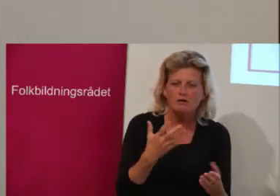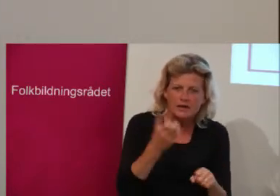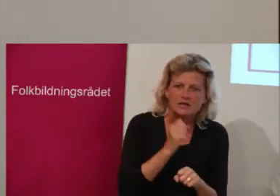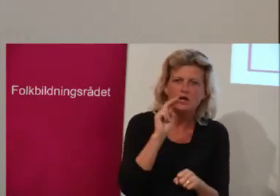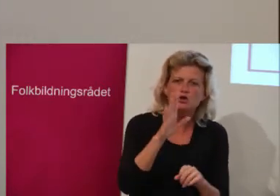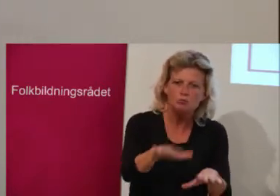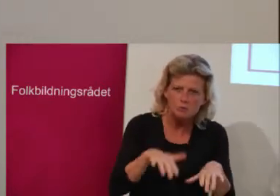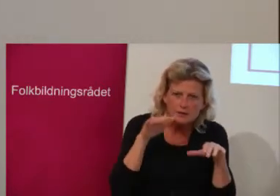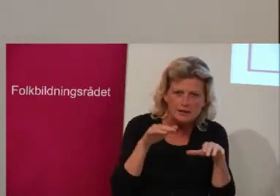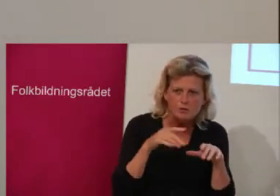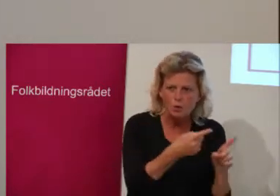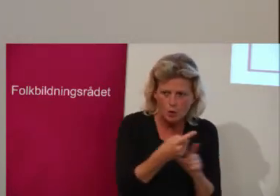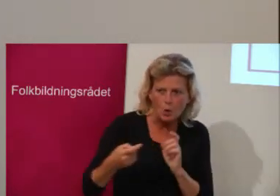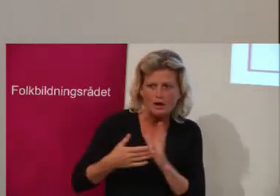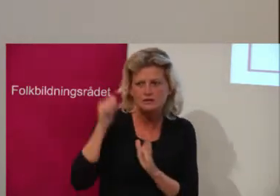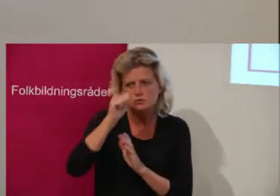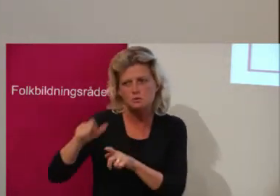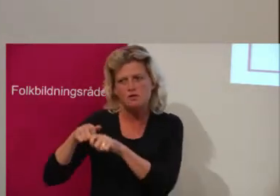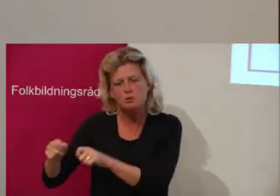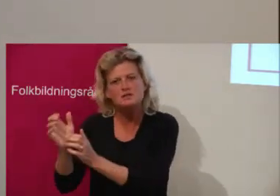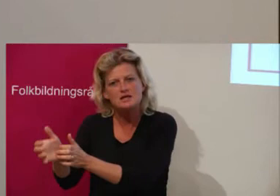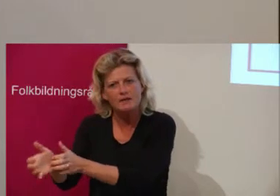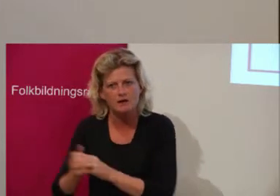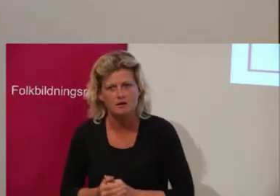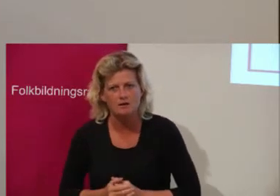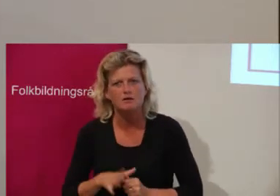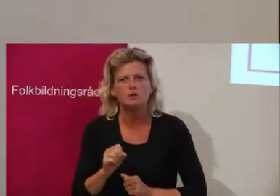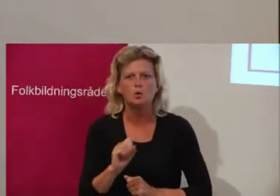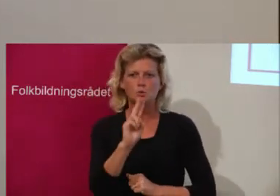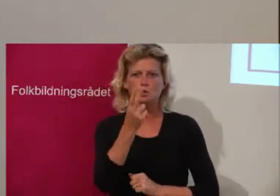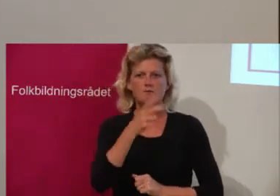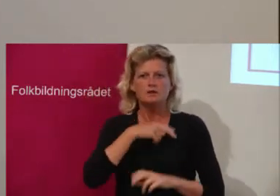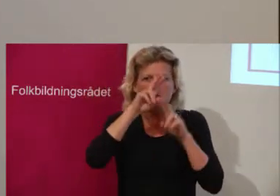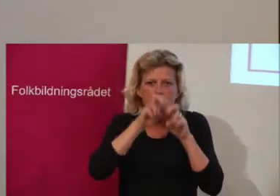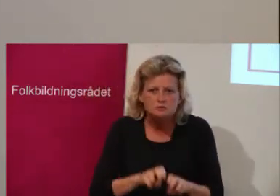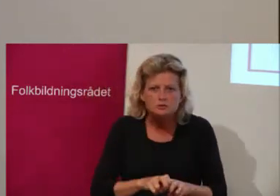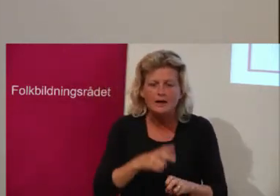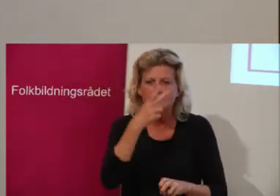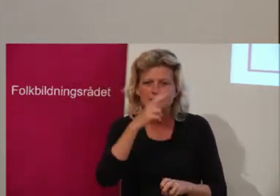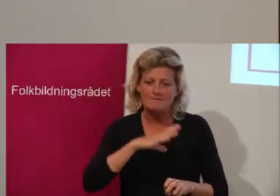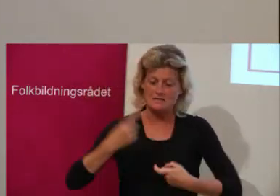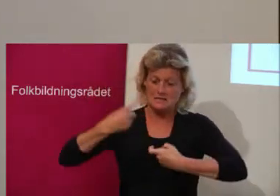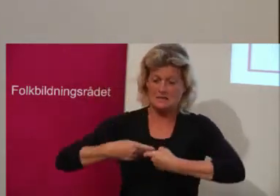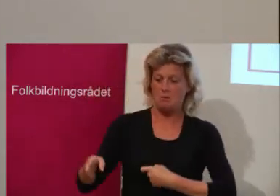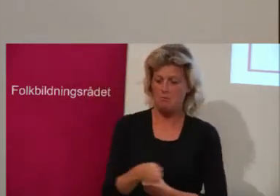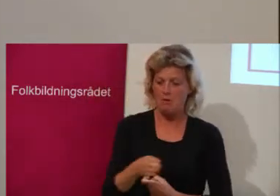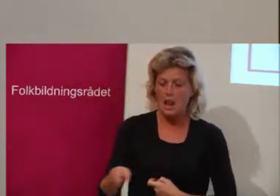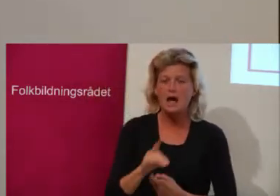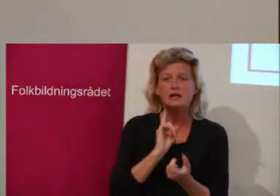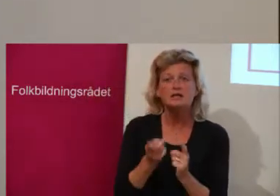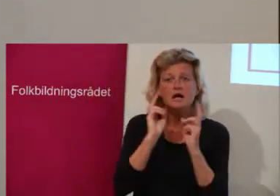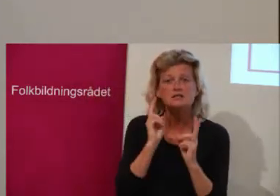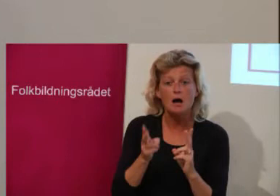till studieförbunden. Och det vore intressant att se, och det håller vi på att undersöka, huruvida det finns ett samband. Om det är samma människor som går på